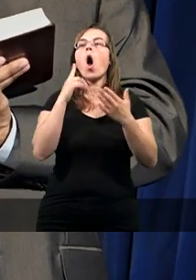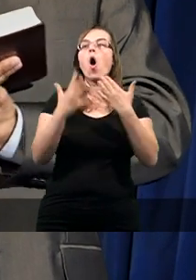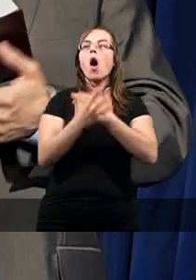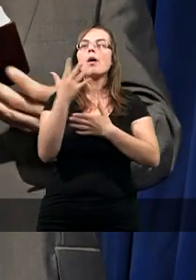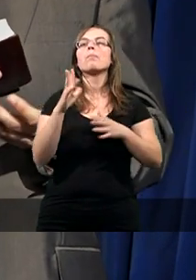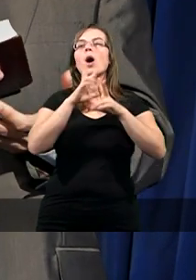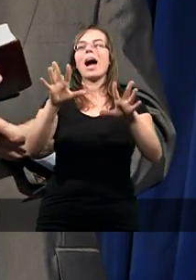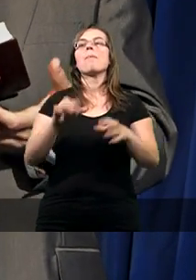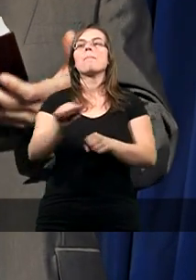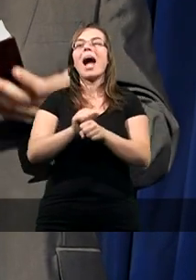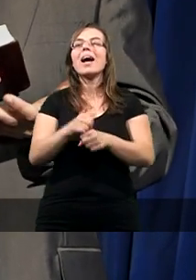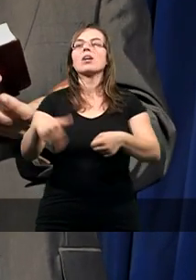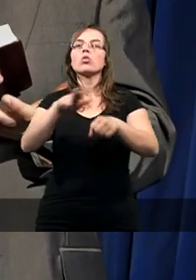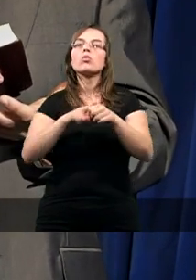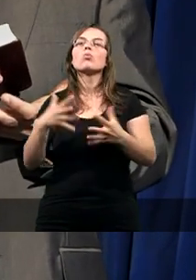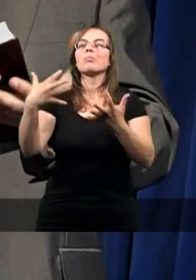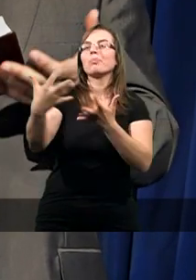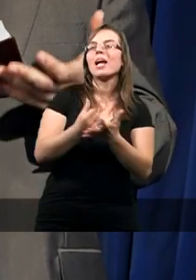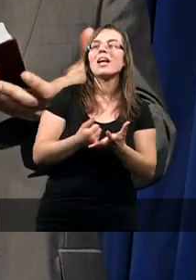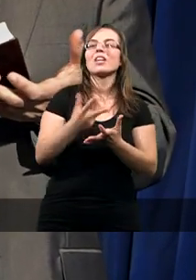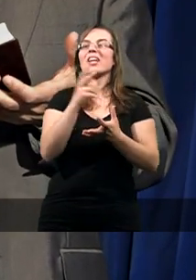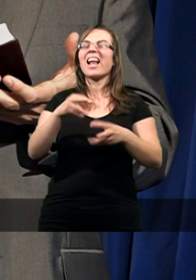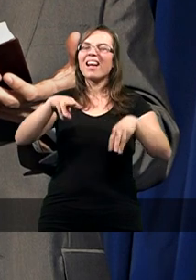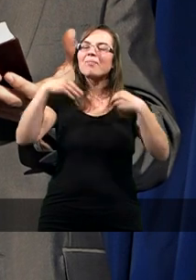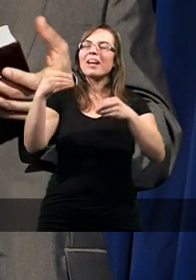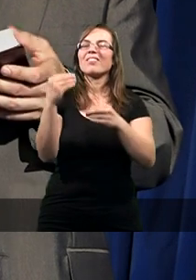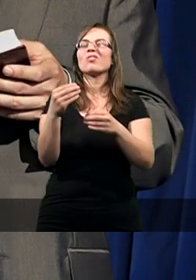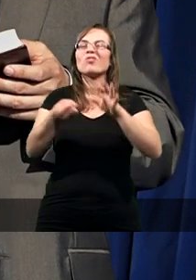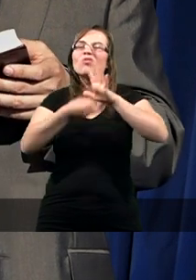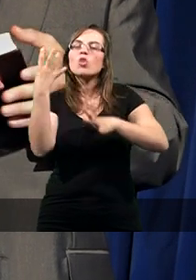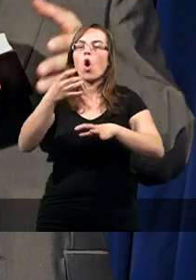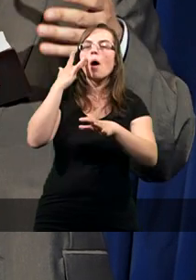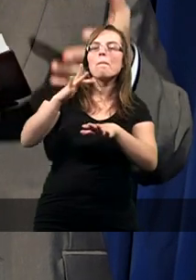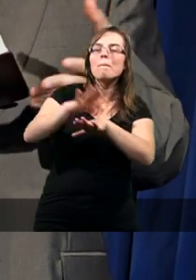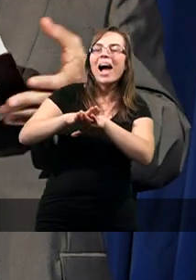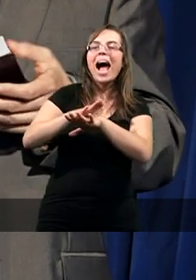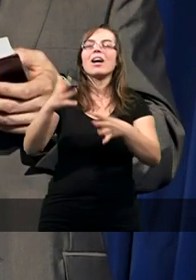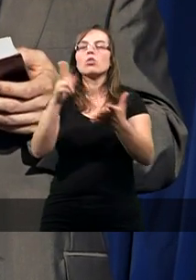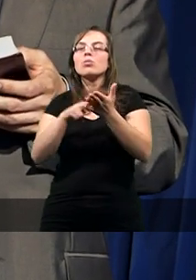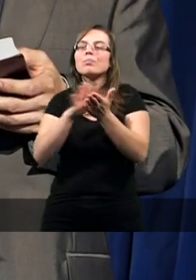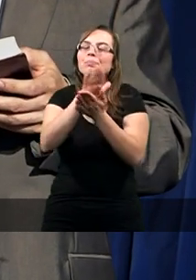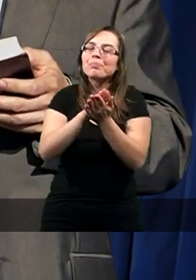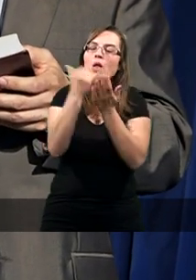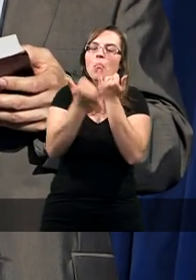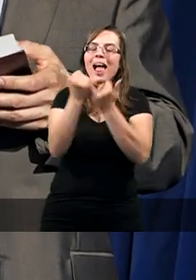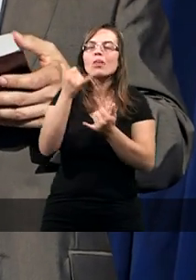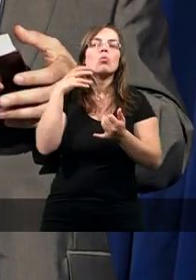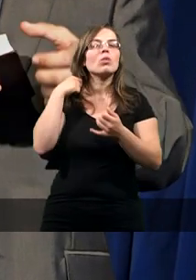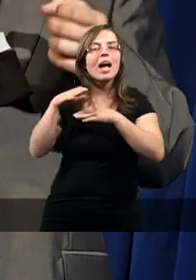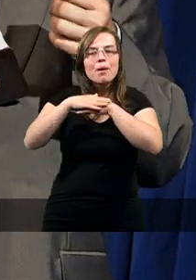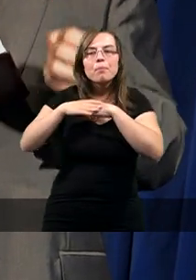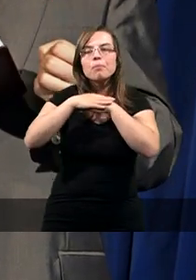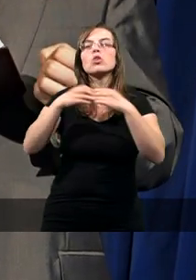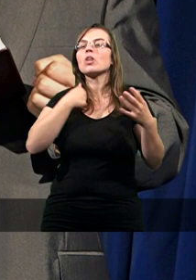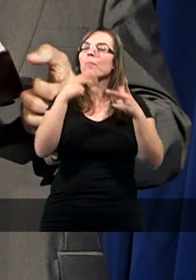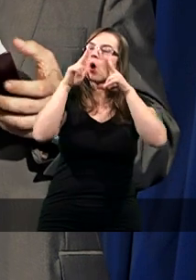ukazuje Marię, która bierze niezwykle drogą maść i namaszcza nią stopy Jezusa, aby w